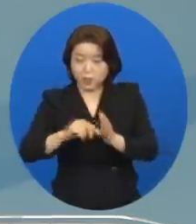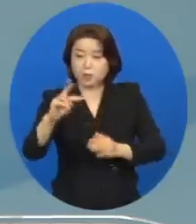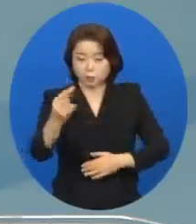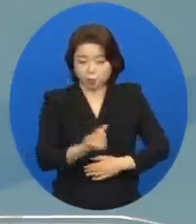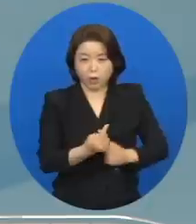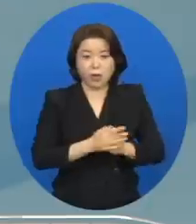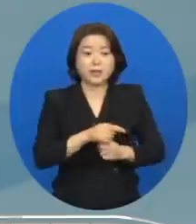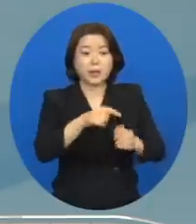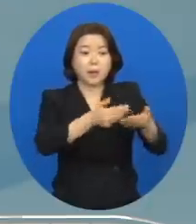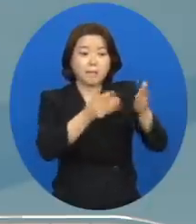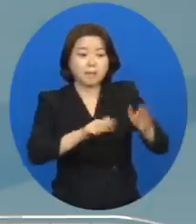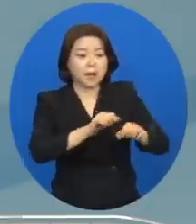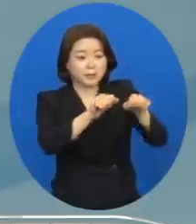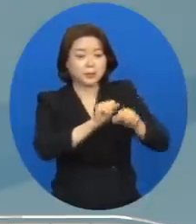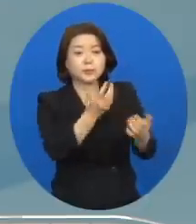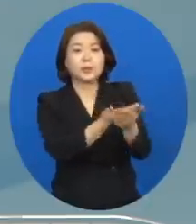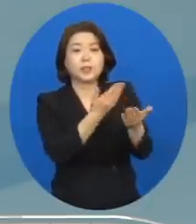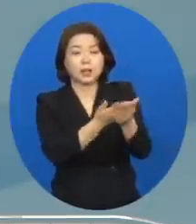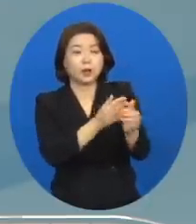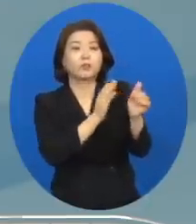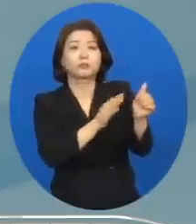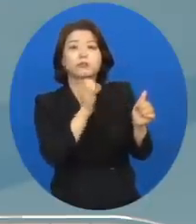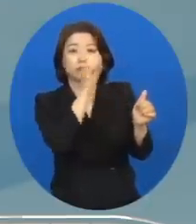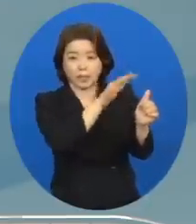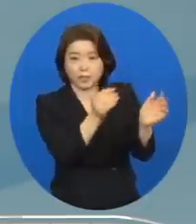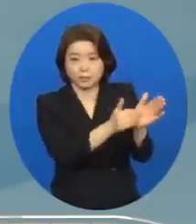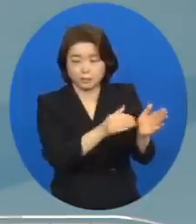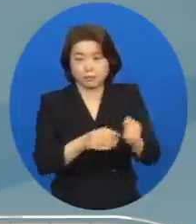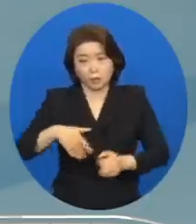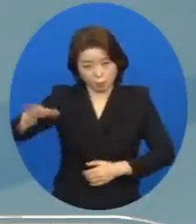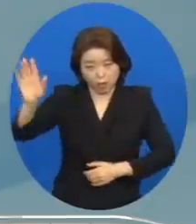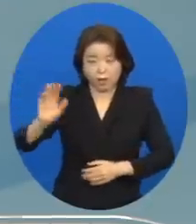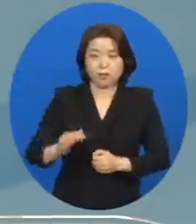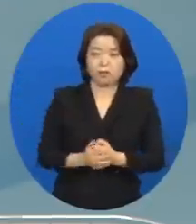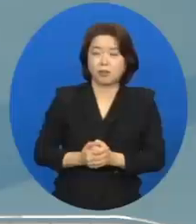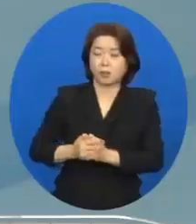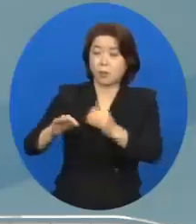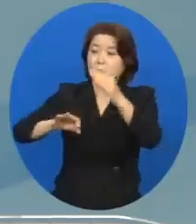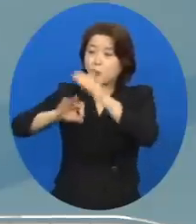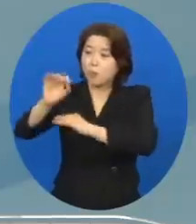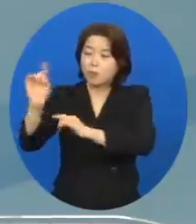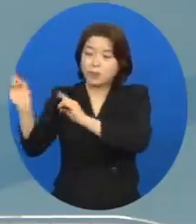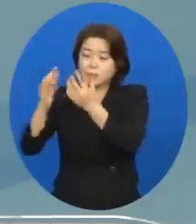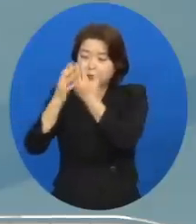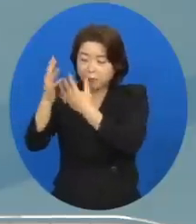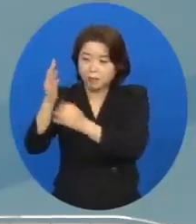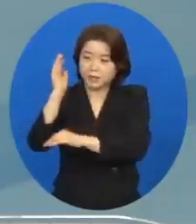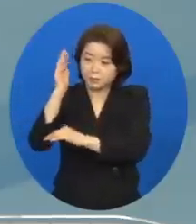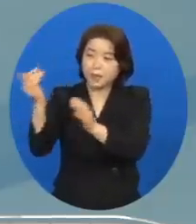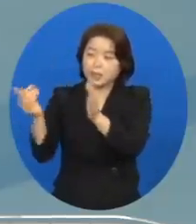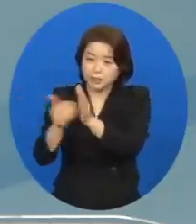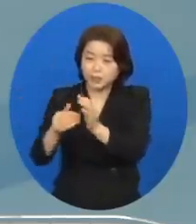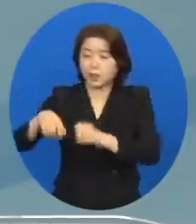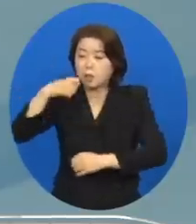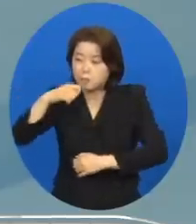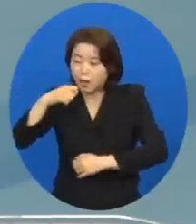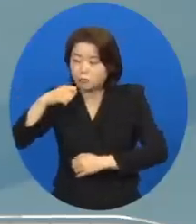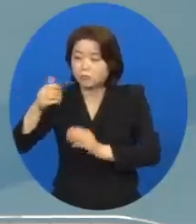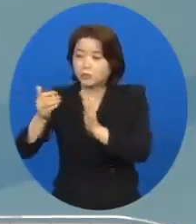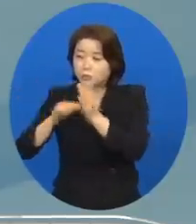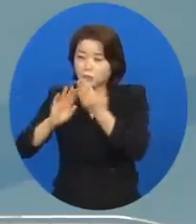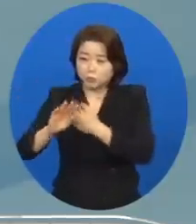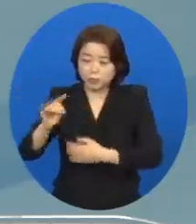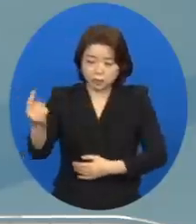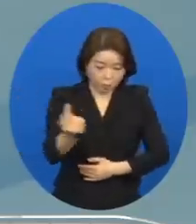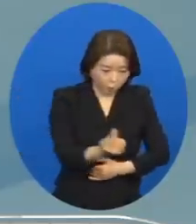치워놔달라 부탁을 하고 갔어요. 근데 오전 집회가 끝나고 식사를 하고 호텔로 들어왔는데